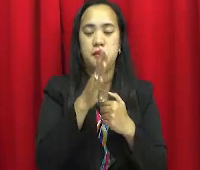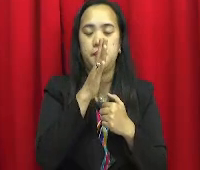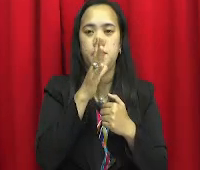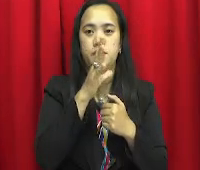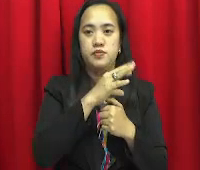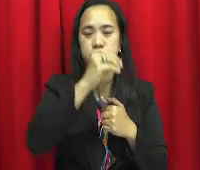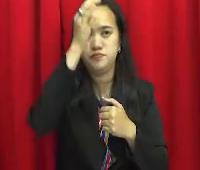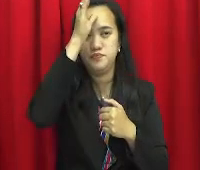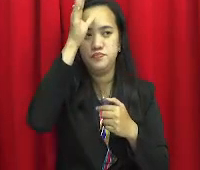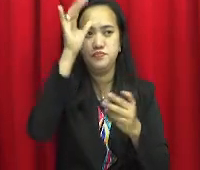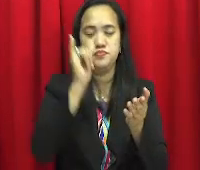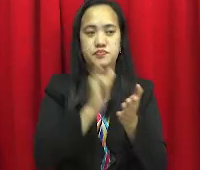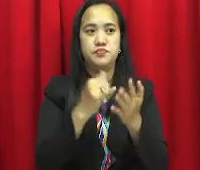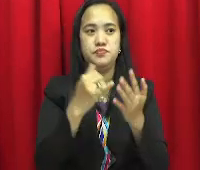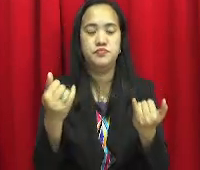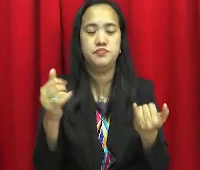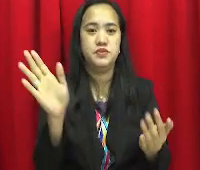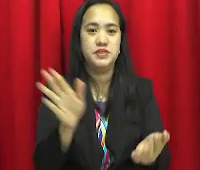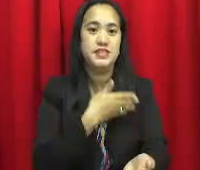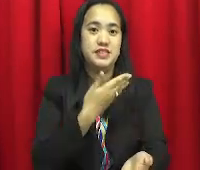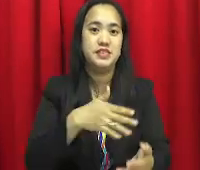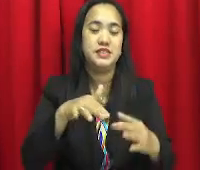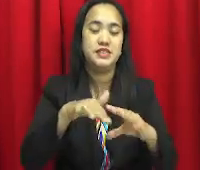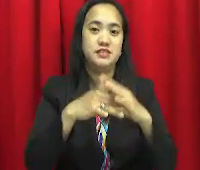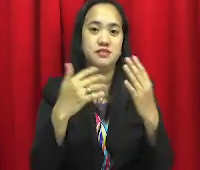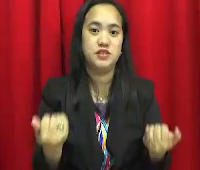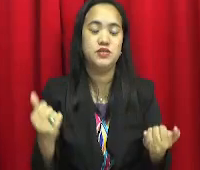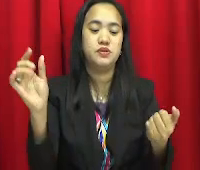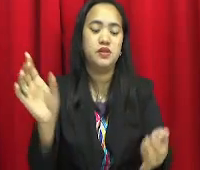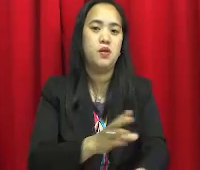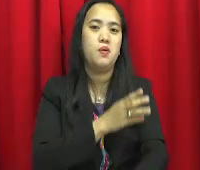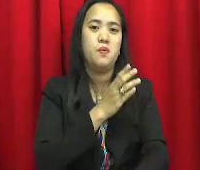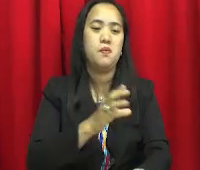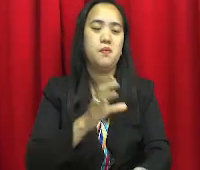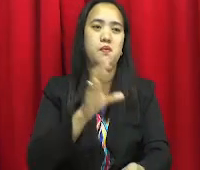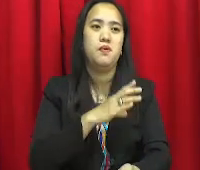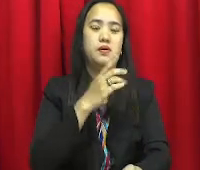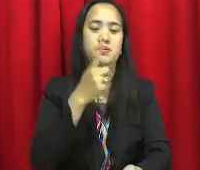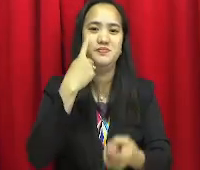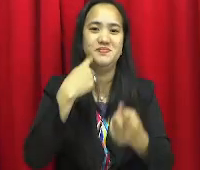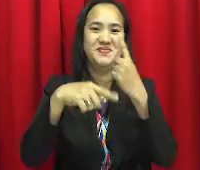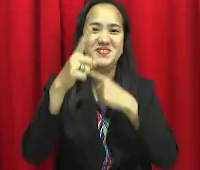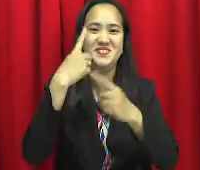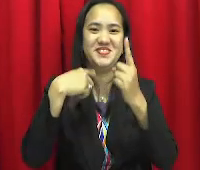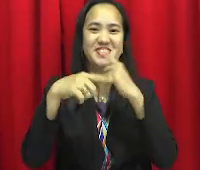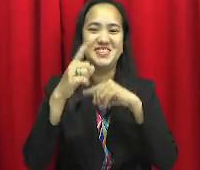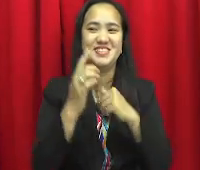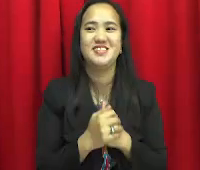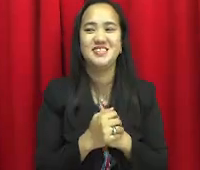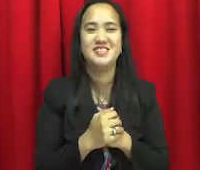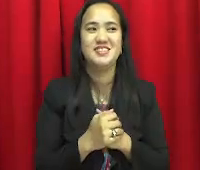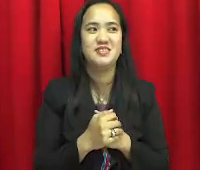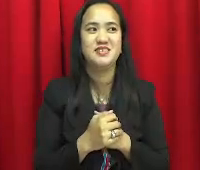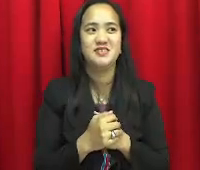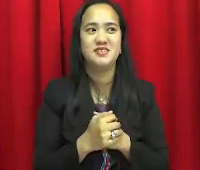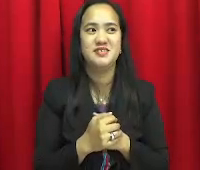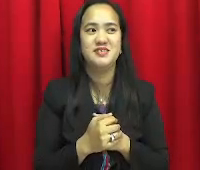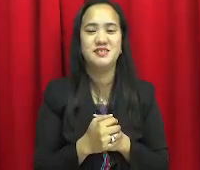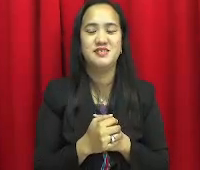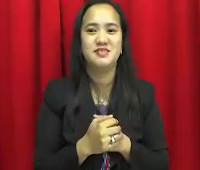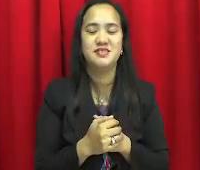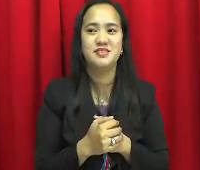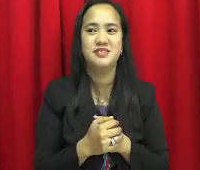kumakanta sa choir. Ay, napaluha yung dalawang mag-asawa. Wow. Sabi niya, sana all. Yeah. Pati rin si Bert, you